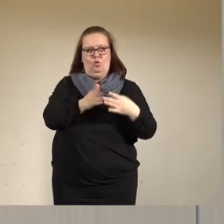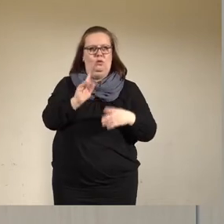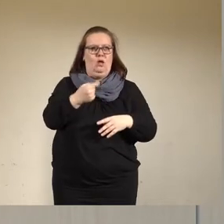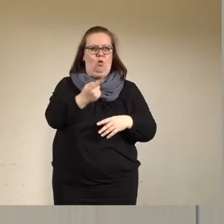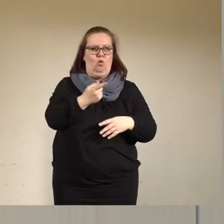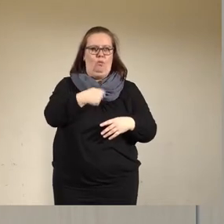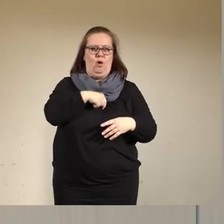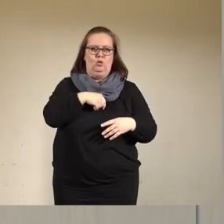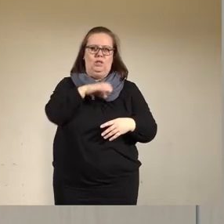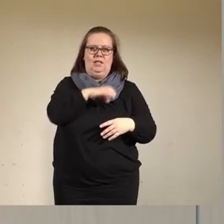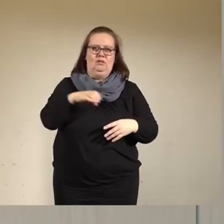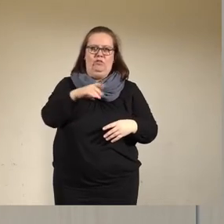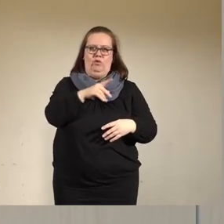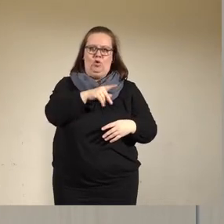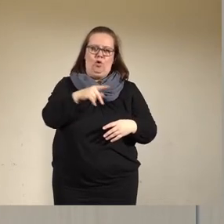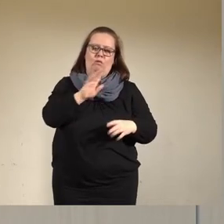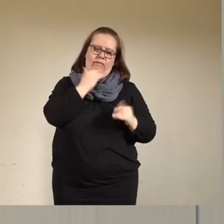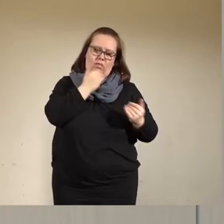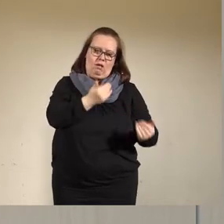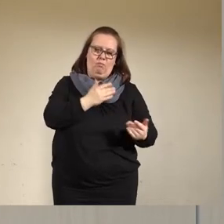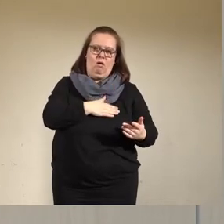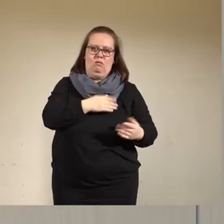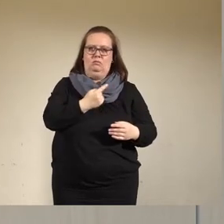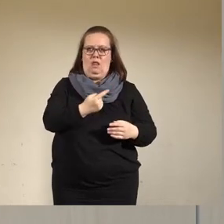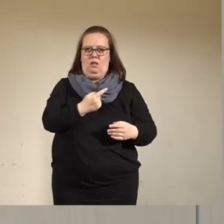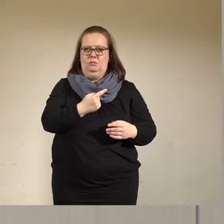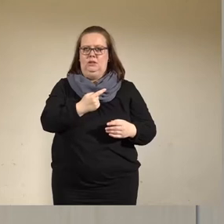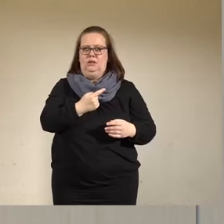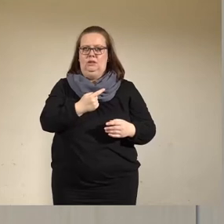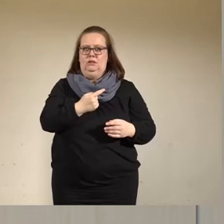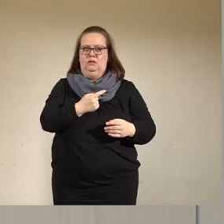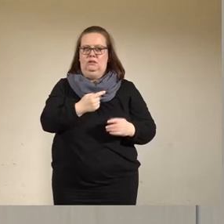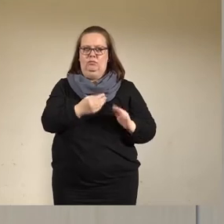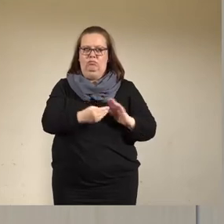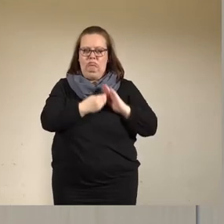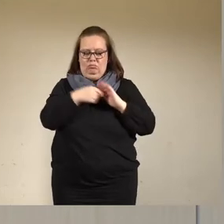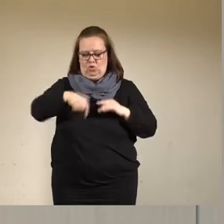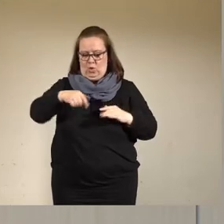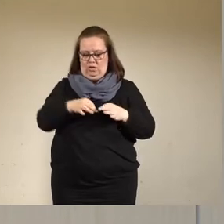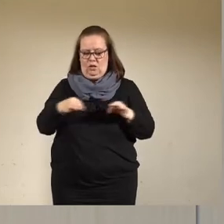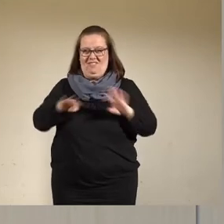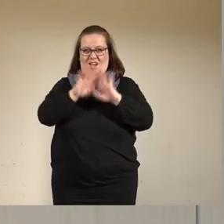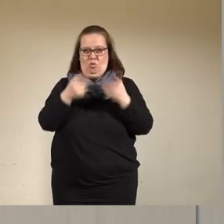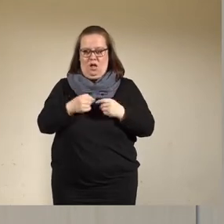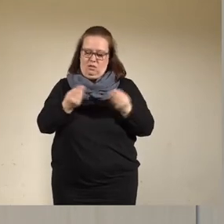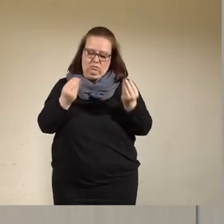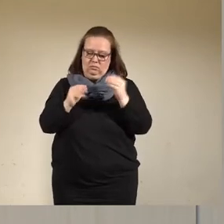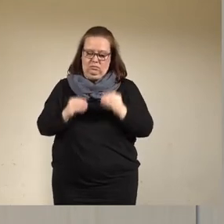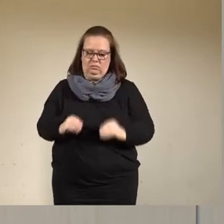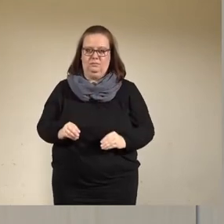dem Christoph Blödner, sehr dankbar bin, dass Sie uns bis zu dem heutigen Tag geführt haben.